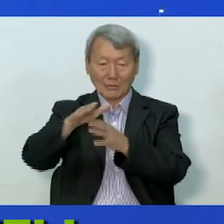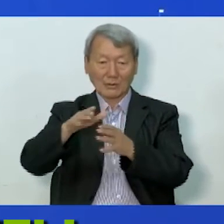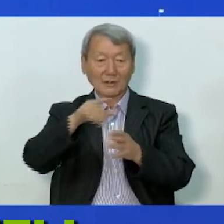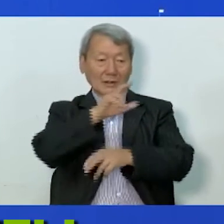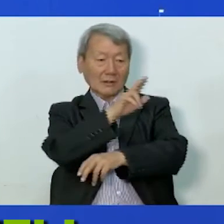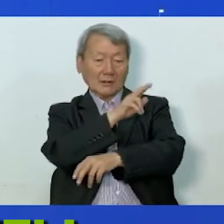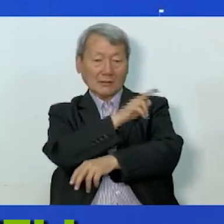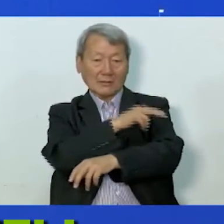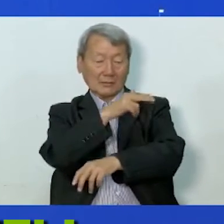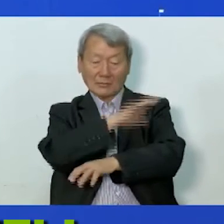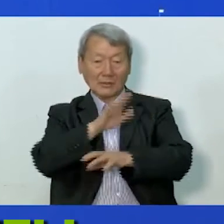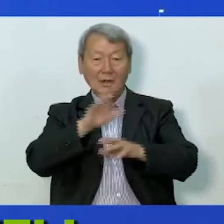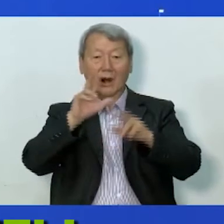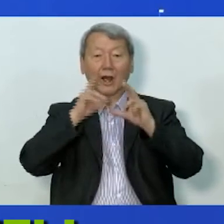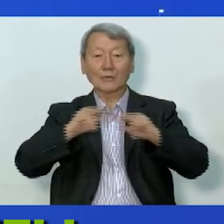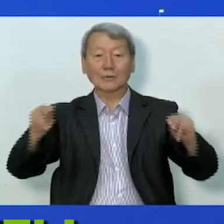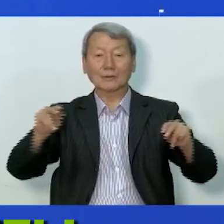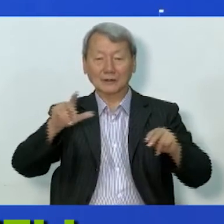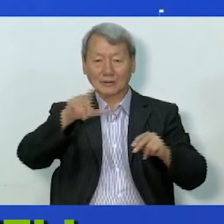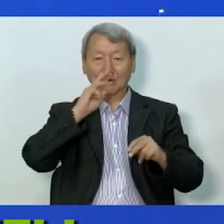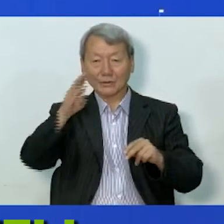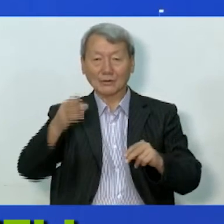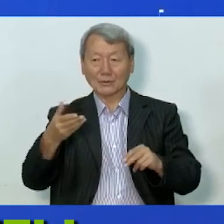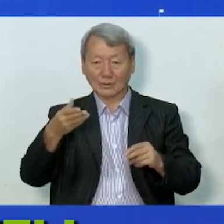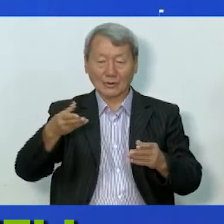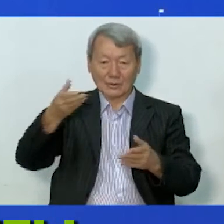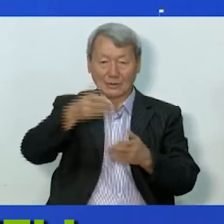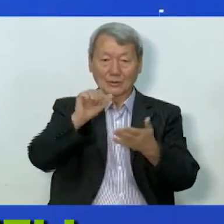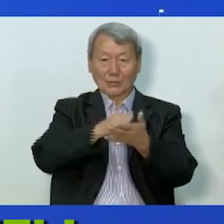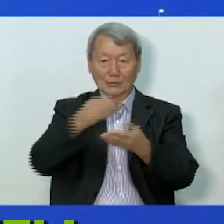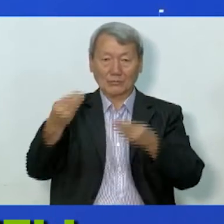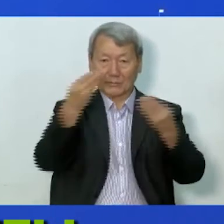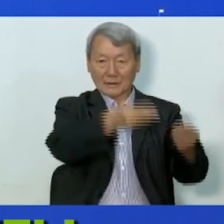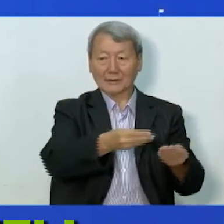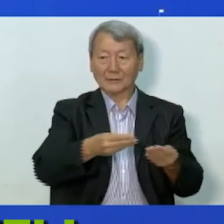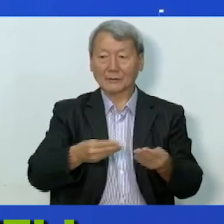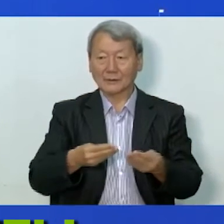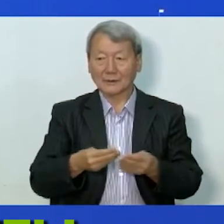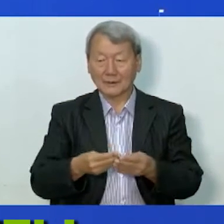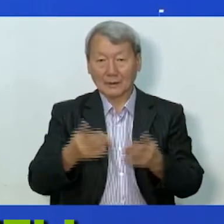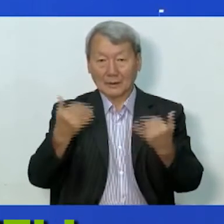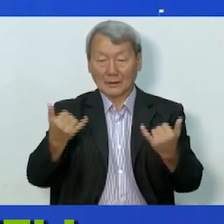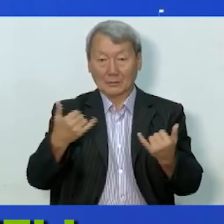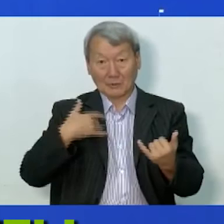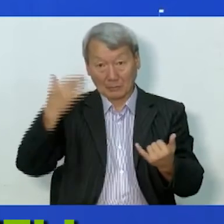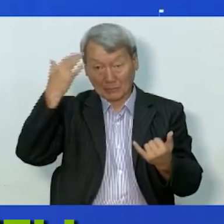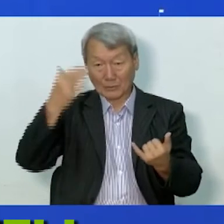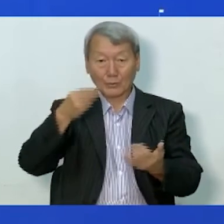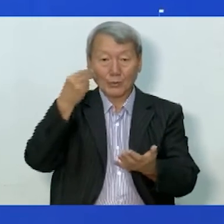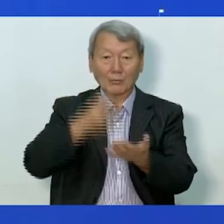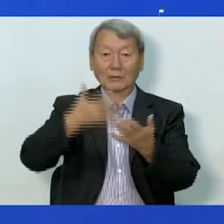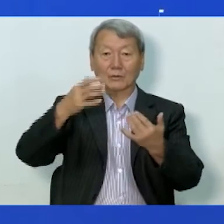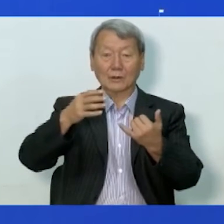деп. Толук сумма бүгүнкү күндө ошондой болуп документтештирилип берилди. Эми мен ойлойм,